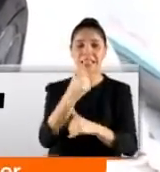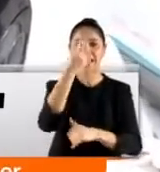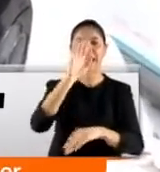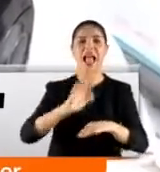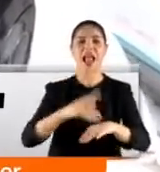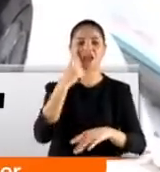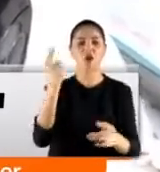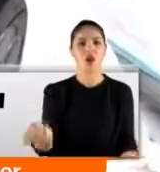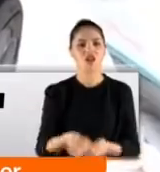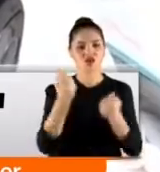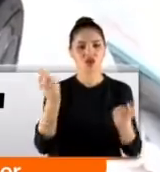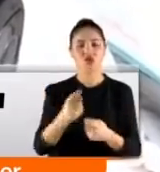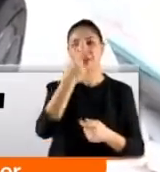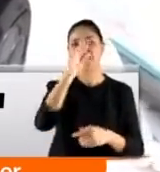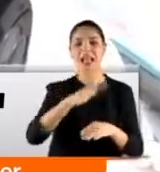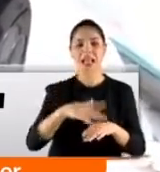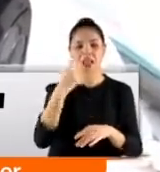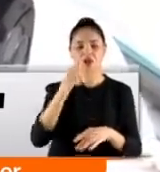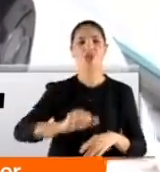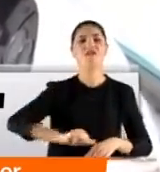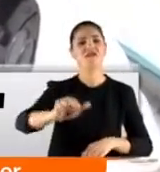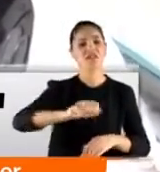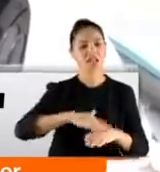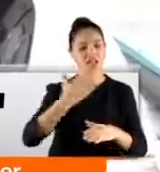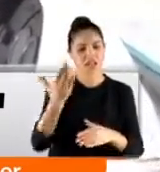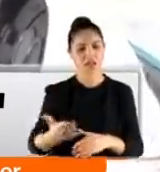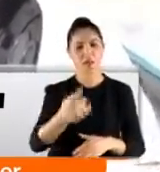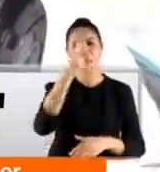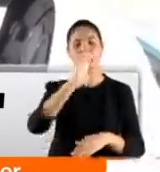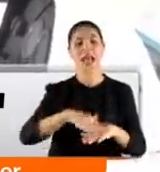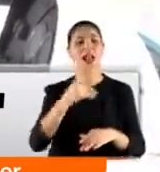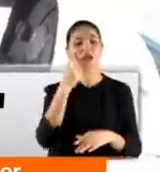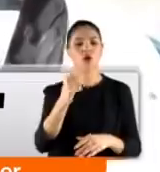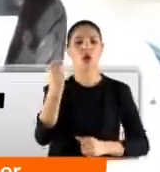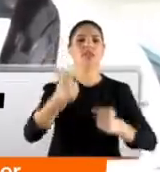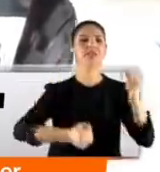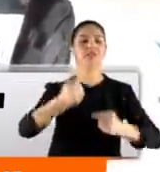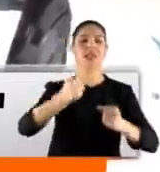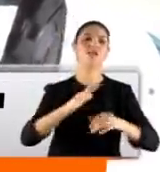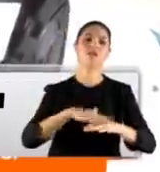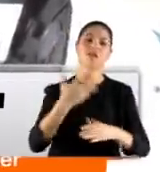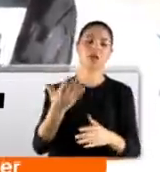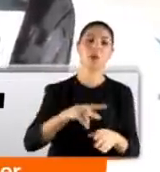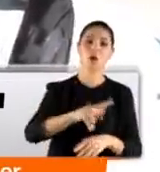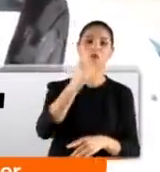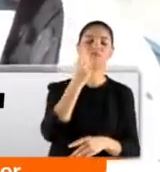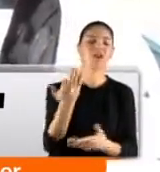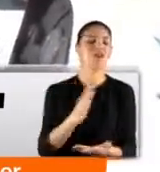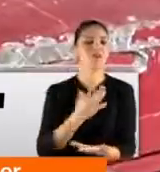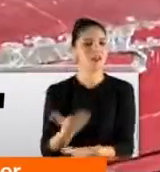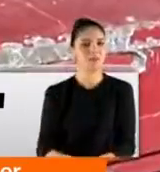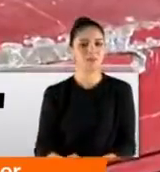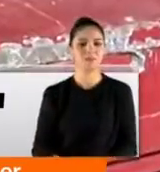eliyle çalıştırıyor, tek eliyle vitesi atıyor ve yine tek eliyle direksiyonu çevirerek yoluna devam